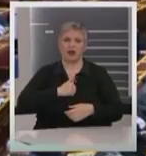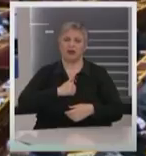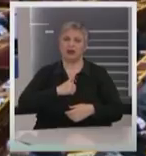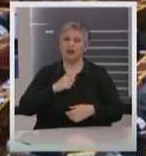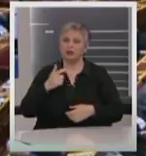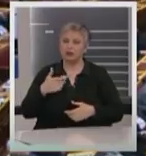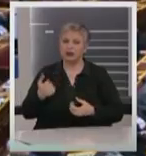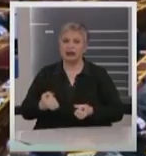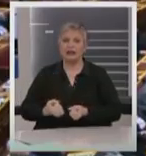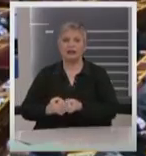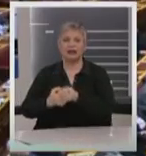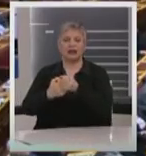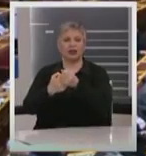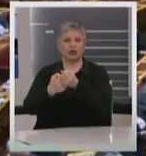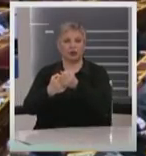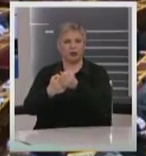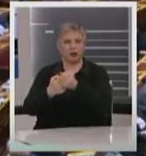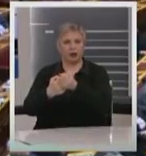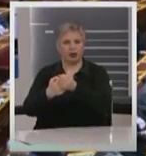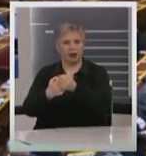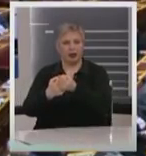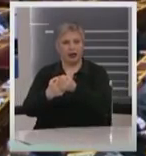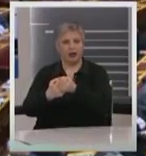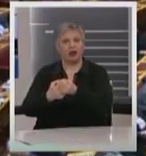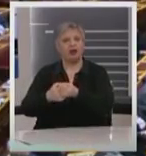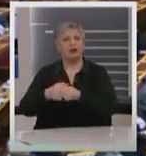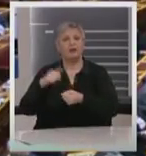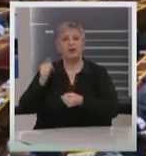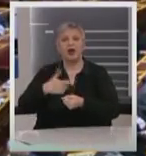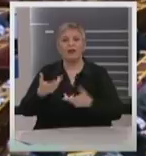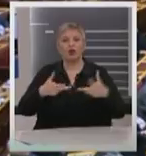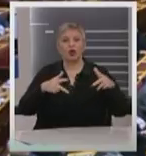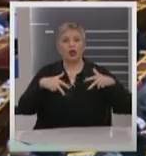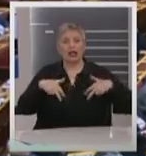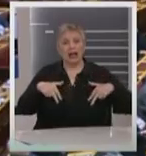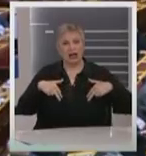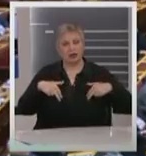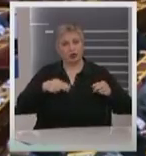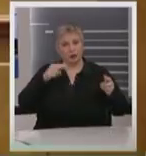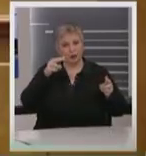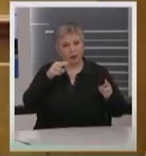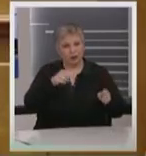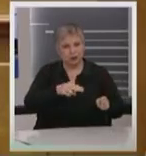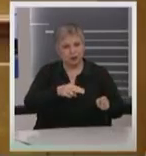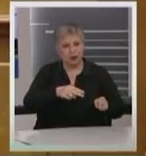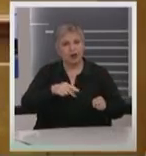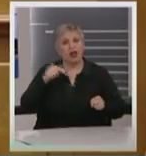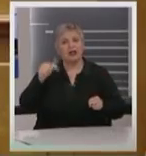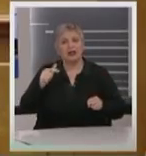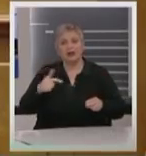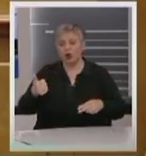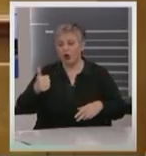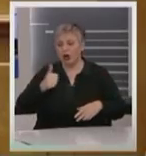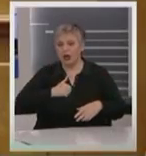στήριξη ενός σύγχρονου αποτελεσματικού αντιγραφειοκρατικού κράτους να απελευθερώσουμε την οικονομική ανάπτυξη,